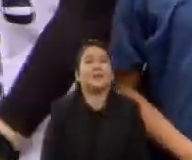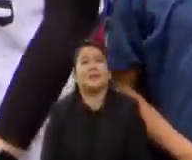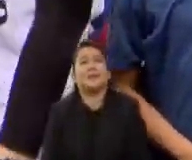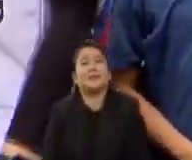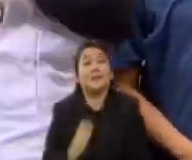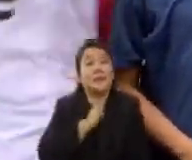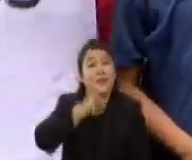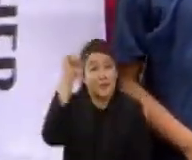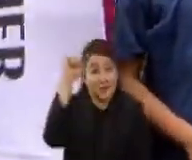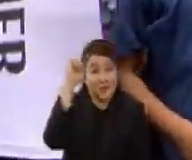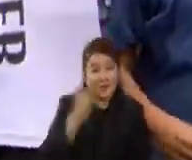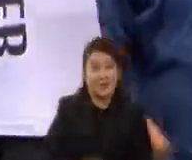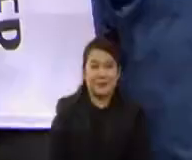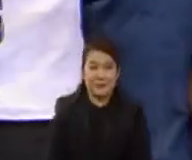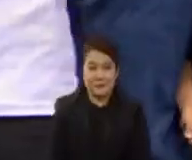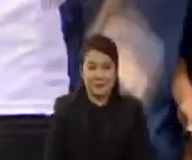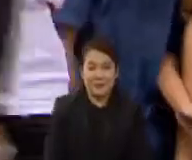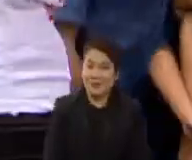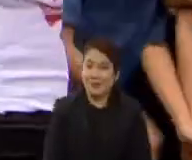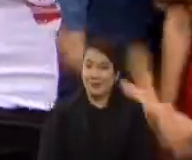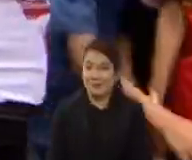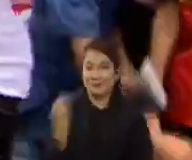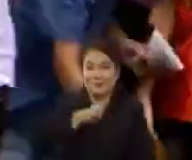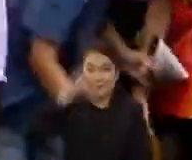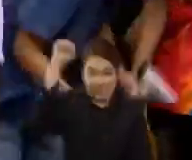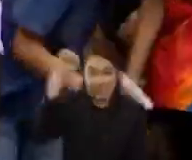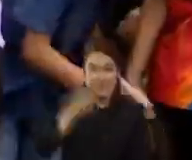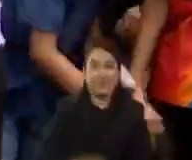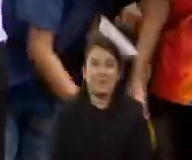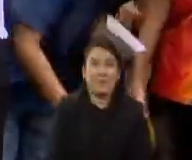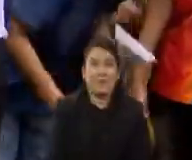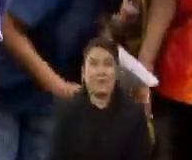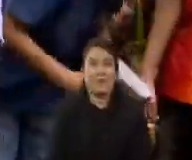Keluarga Malaysia? Keluarga Malaysia?